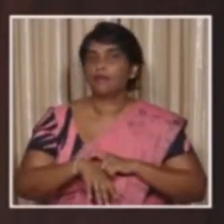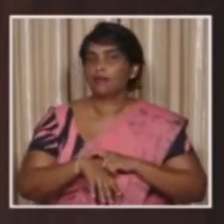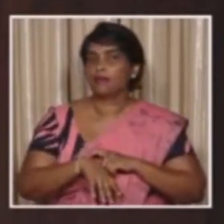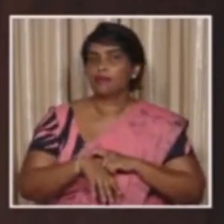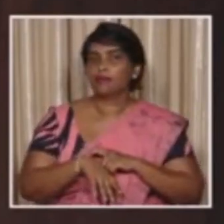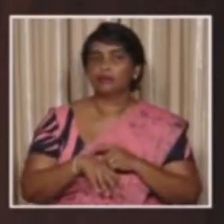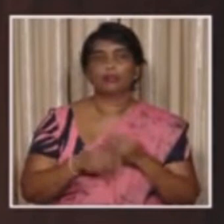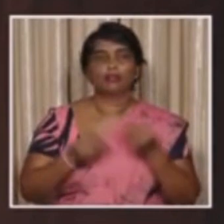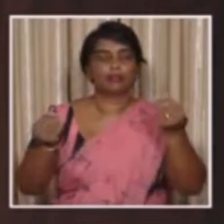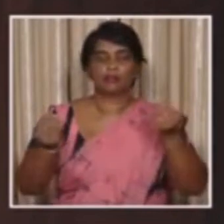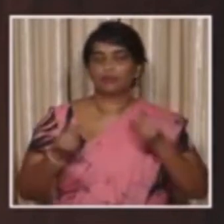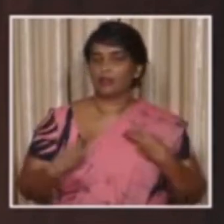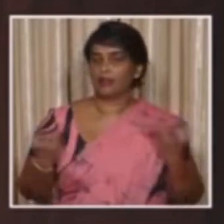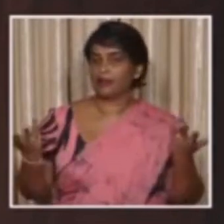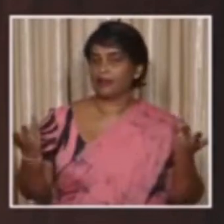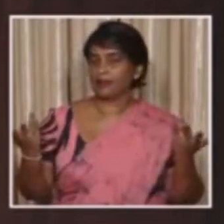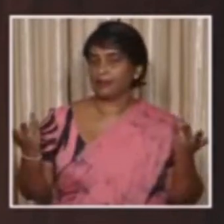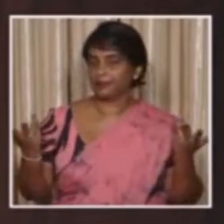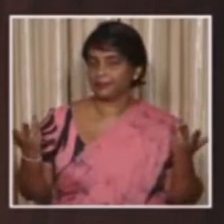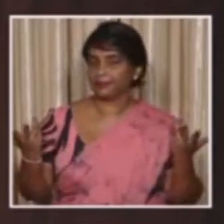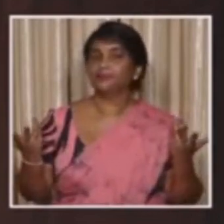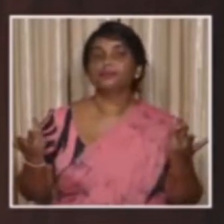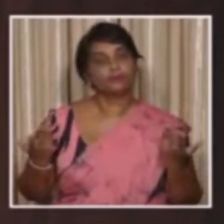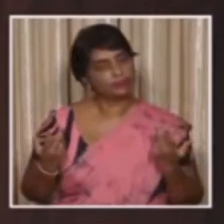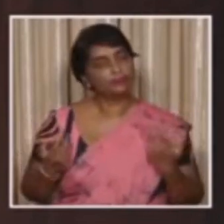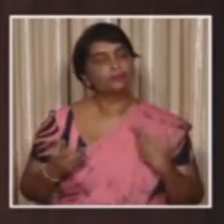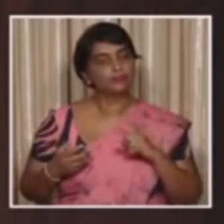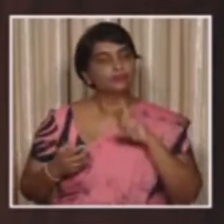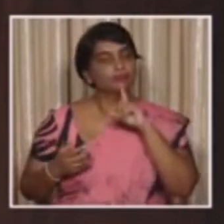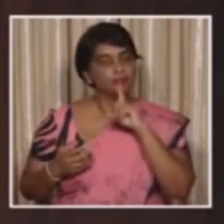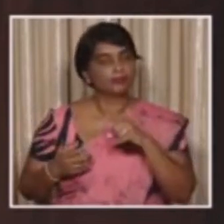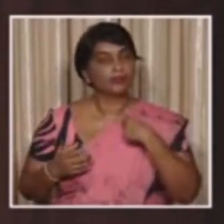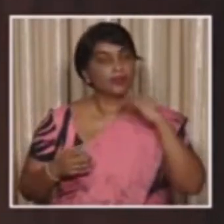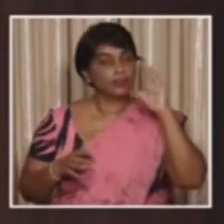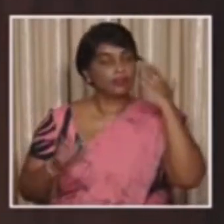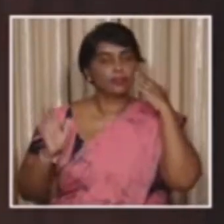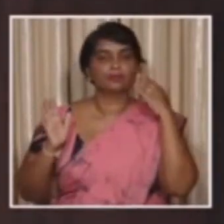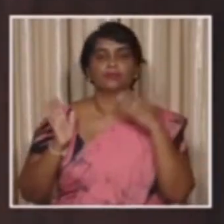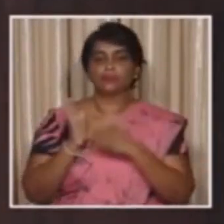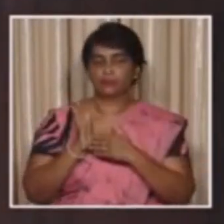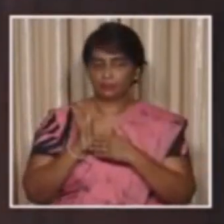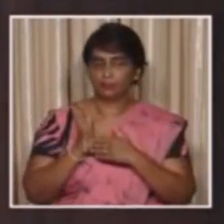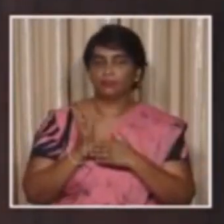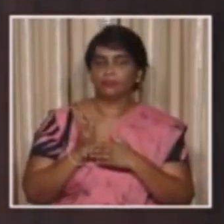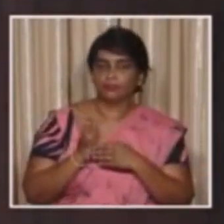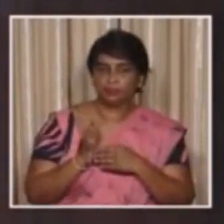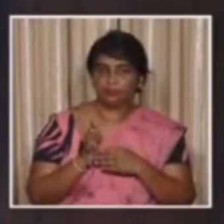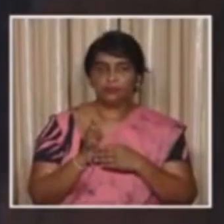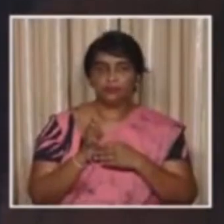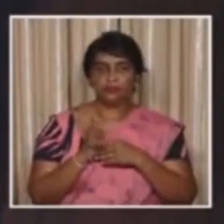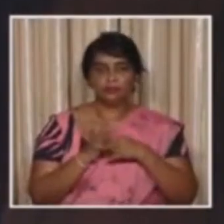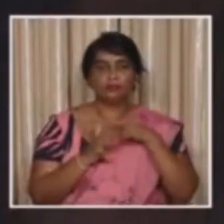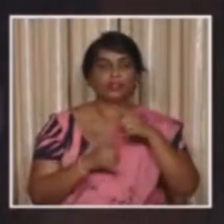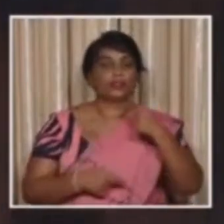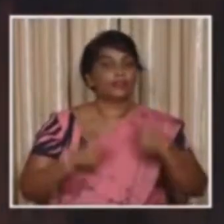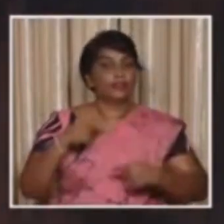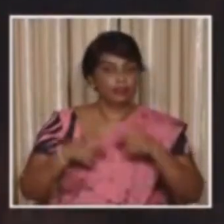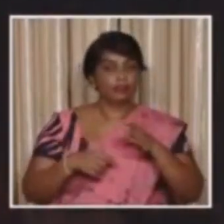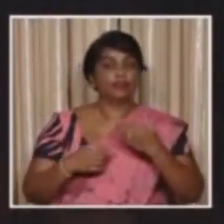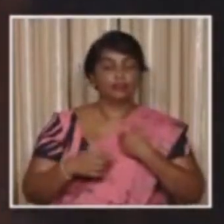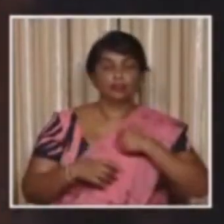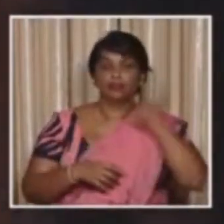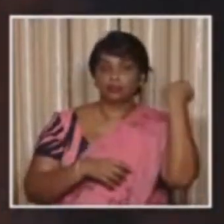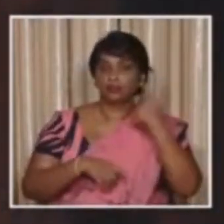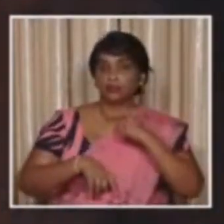මට කොහෙන්වත් ගන්න විදියක් නැහැ ඉතින් මම ඔබතුමාගෙන් ඉල්ලනවා මේක විශේෂ කාරණයක්සේ සලකා බලලා විවාදයකදී අපිට කතා